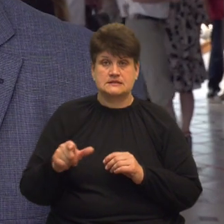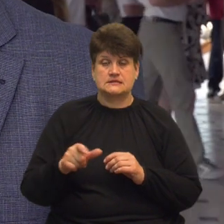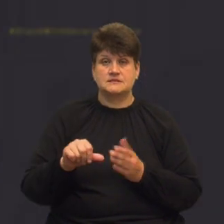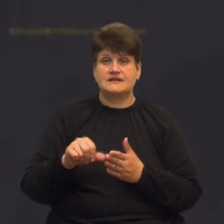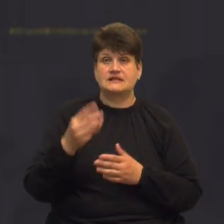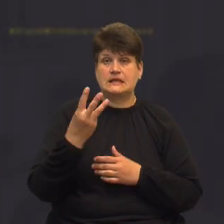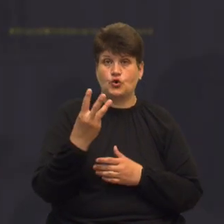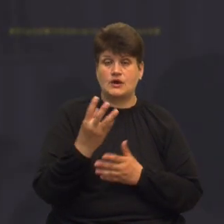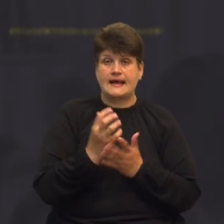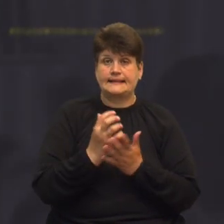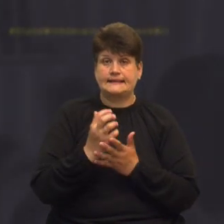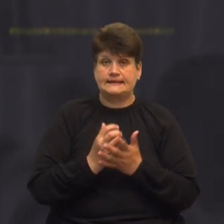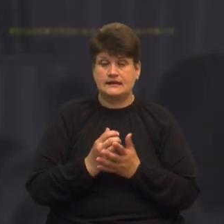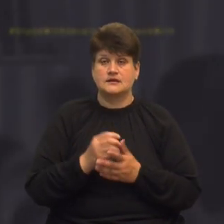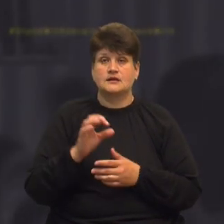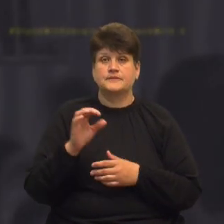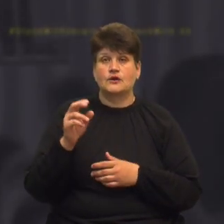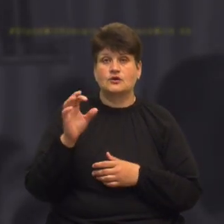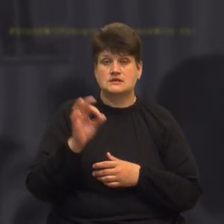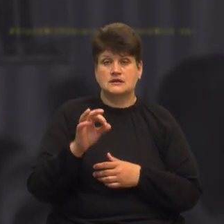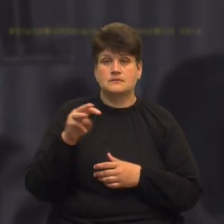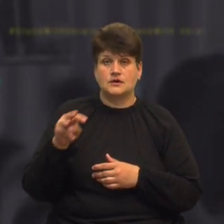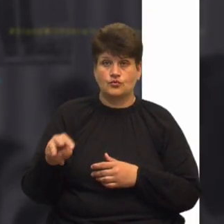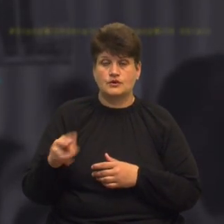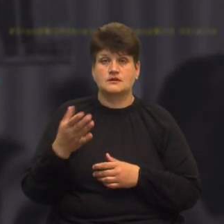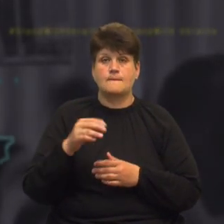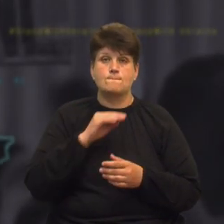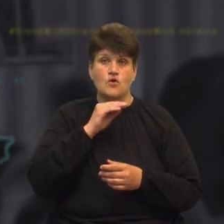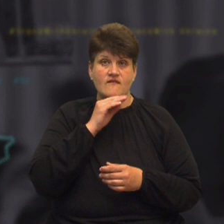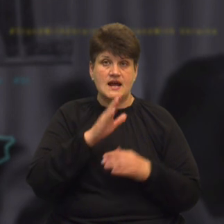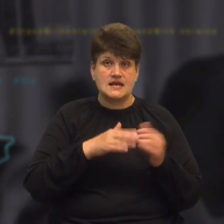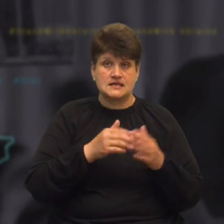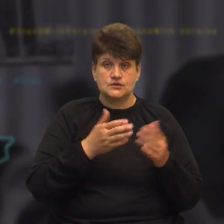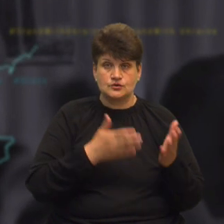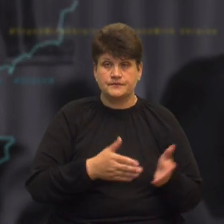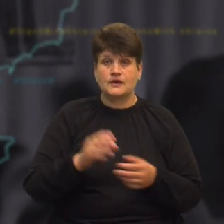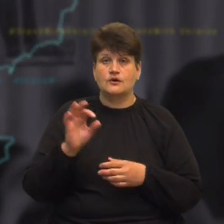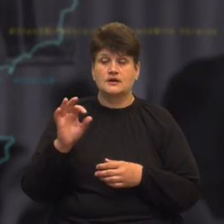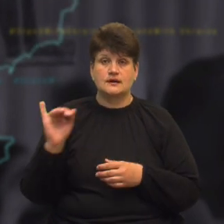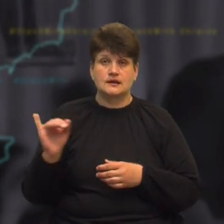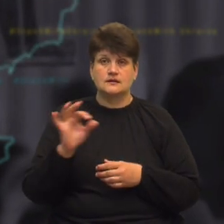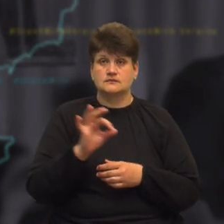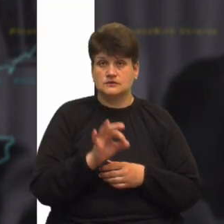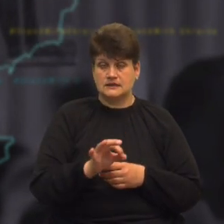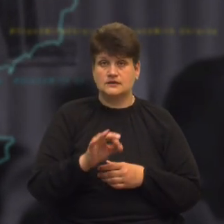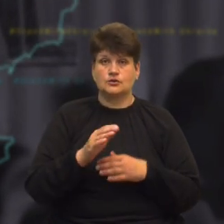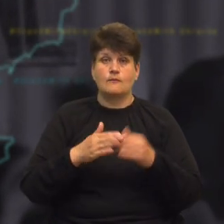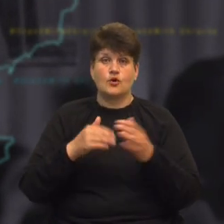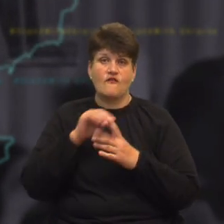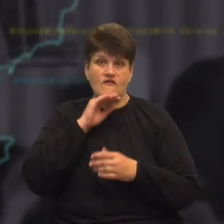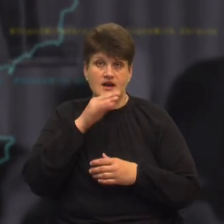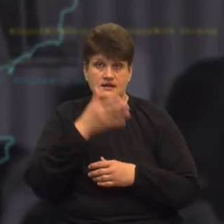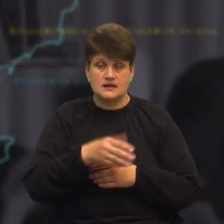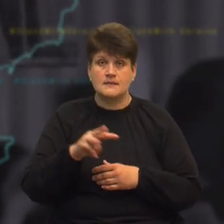кандидатами. Це Деснюк Оксана Миронівна, доктор економічних наук, професор, Івощук Ірина Олегівна, доктор економічних наук, професор, Маршалок